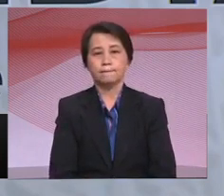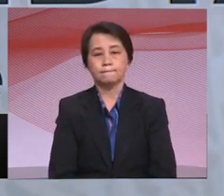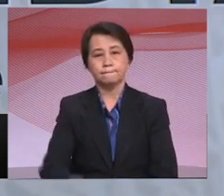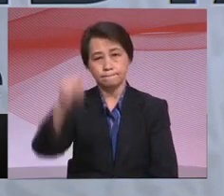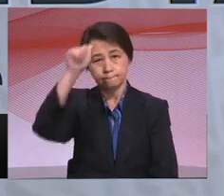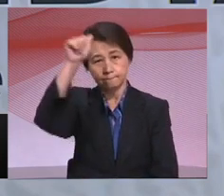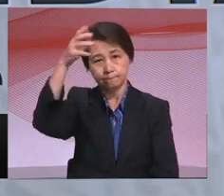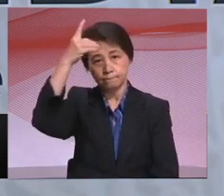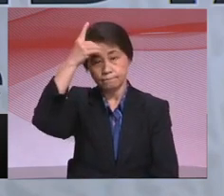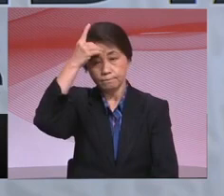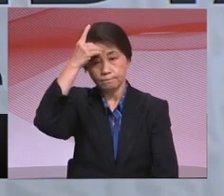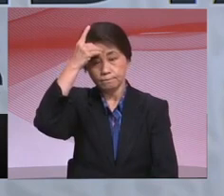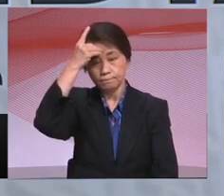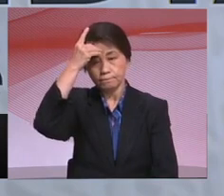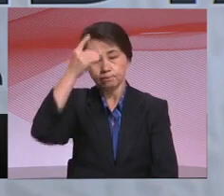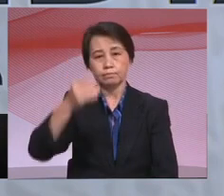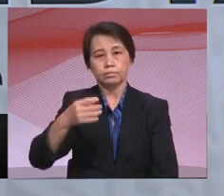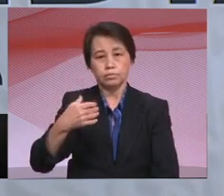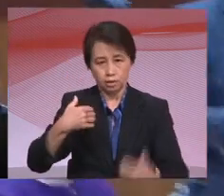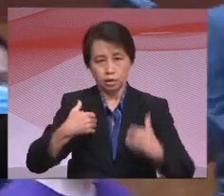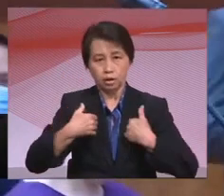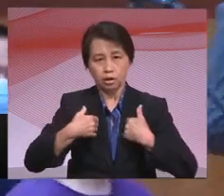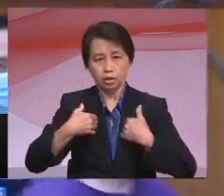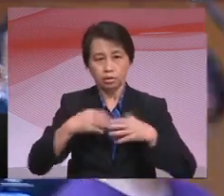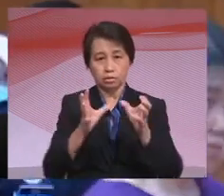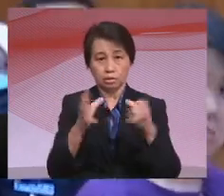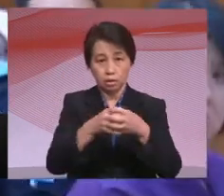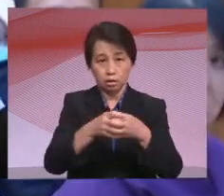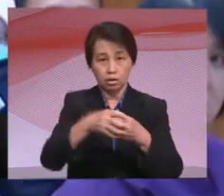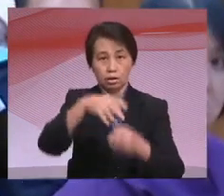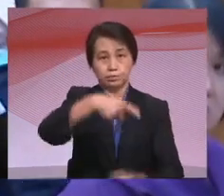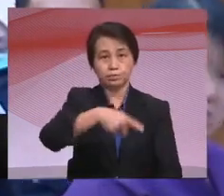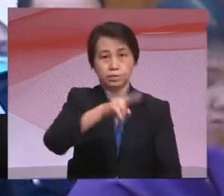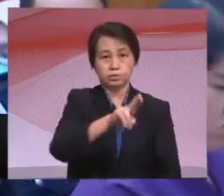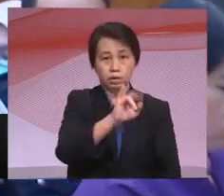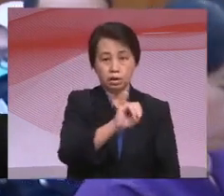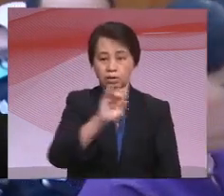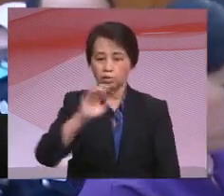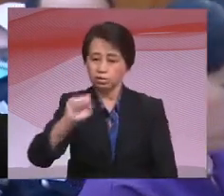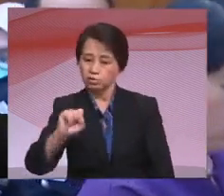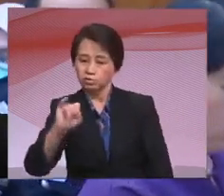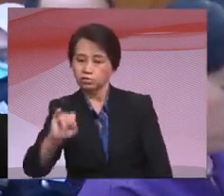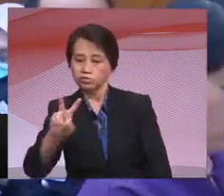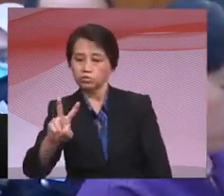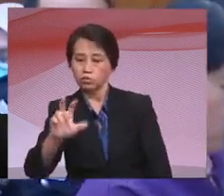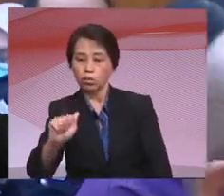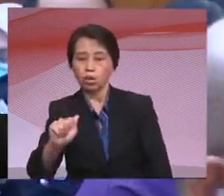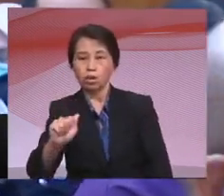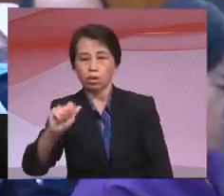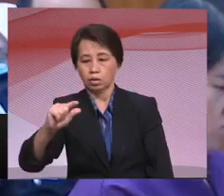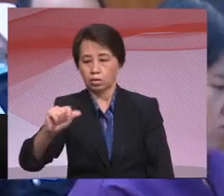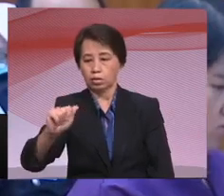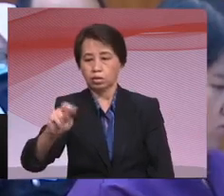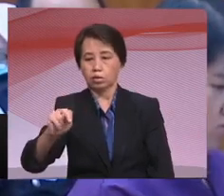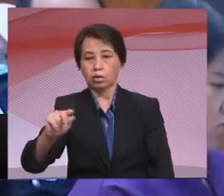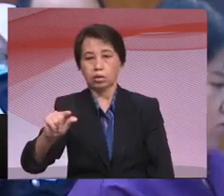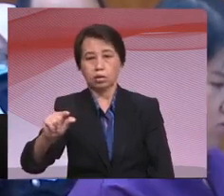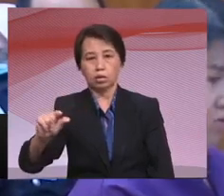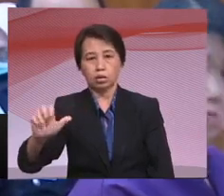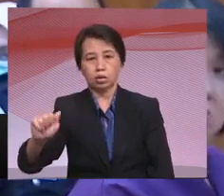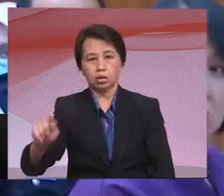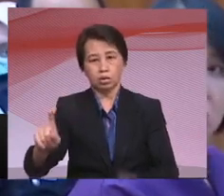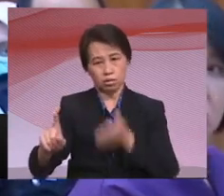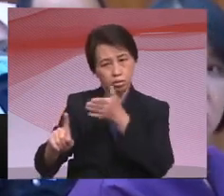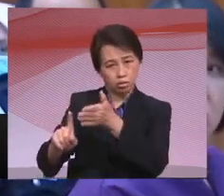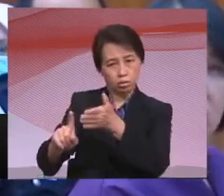Assalamualaikum Dato' Wan Zaru daripada Media Prima. Dato', adakah kluster PUI Siva Gangga akan dijadikan kumpulan sasar yang dikenal pasti oleh